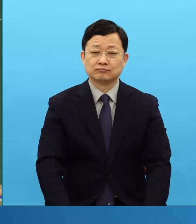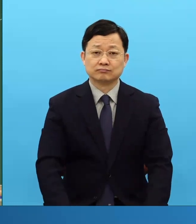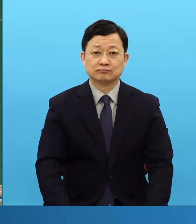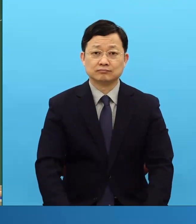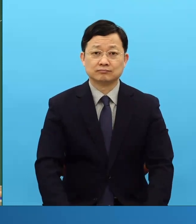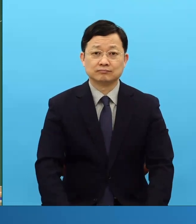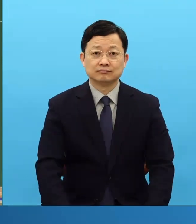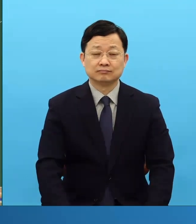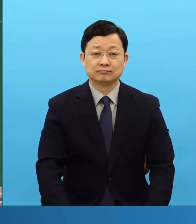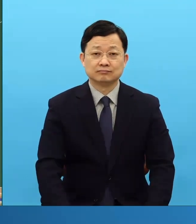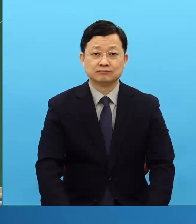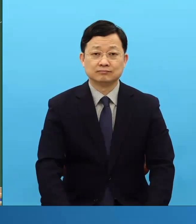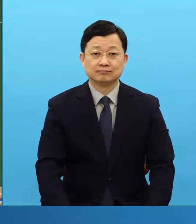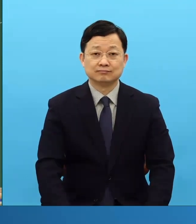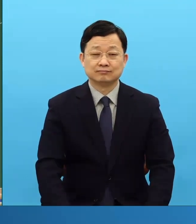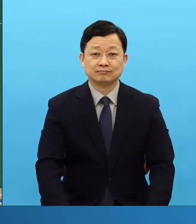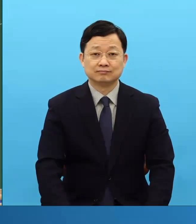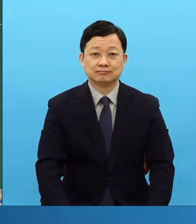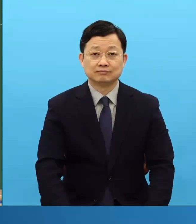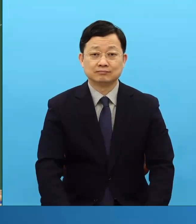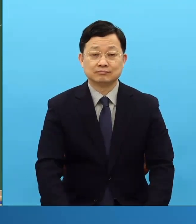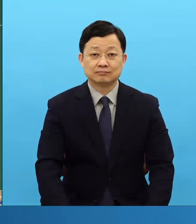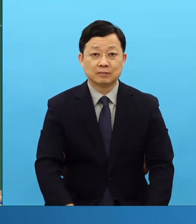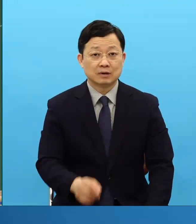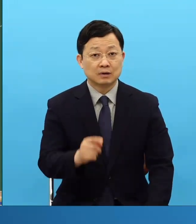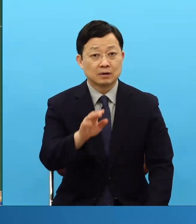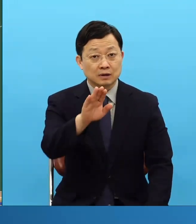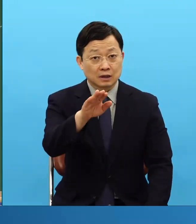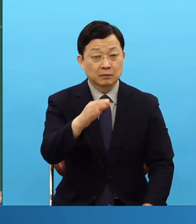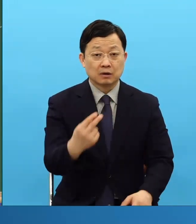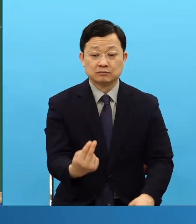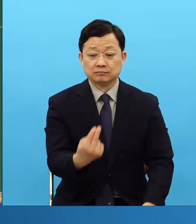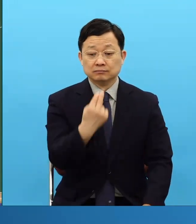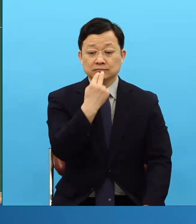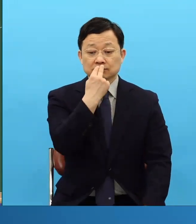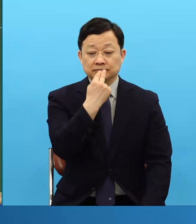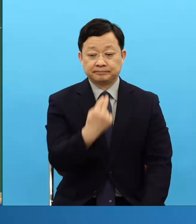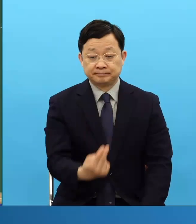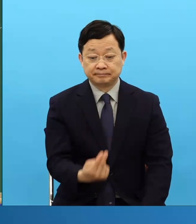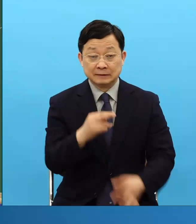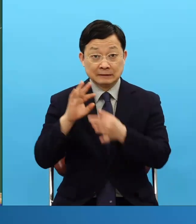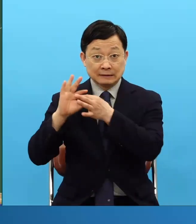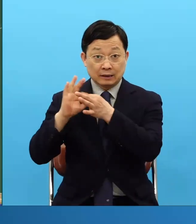때문에 여러분들이 잠을 많이 못 잔다 할 정도로 피곤함이 없어야 됩니다.